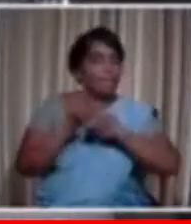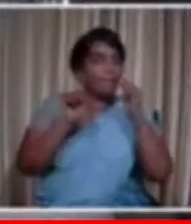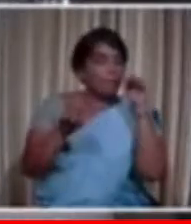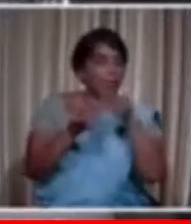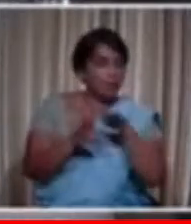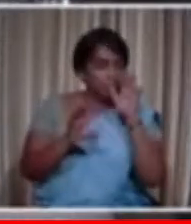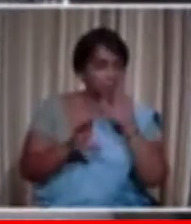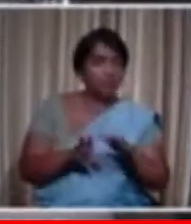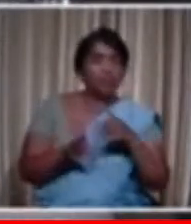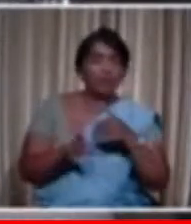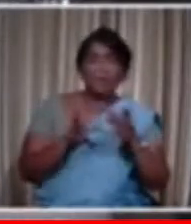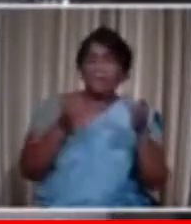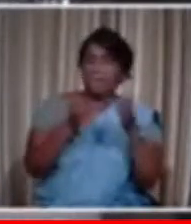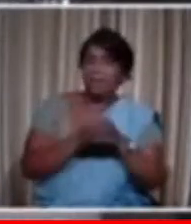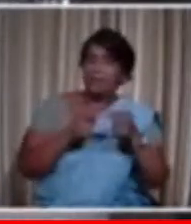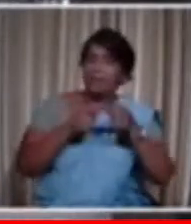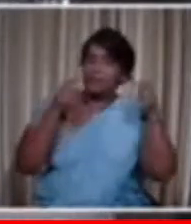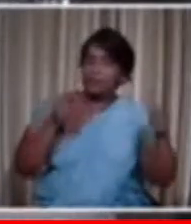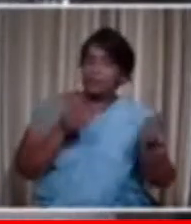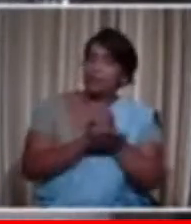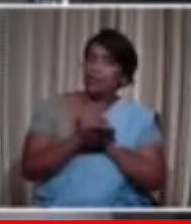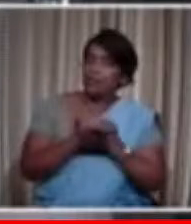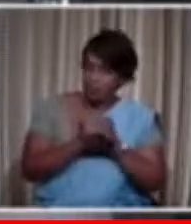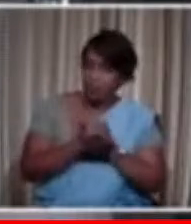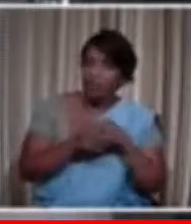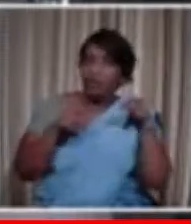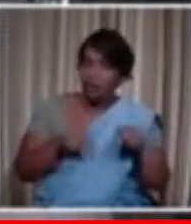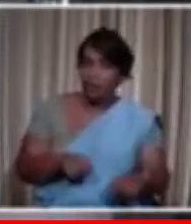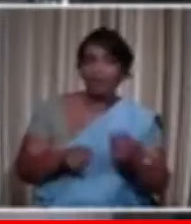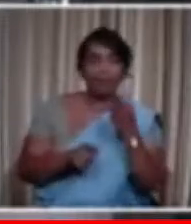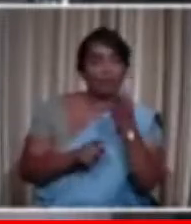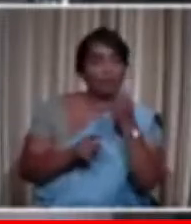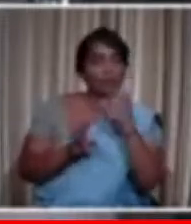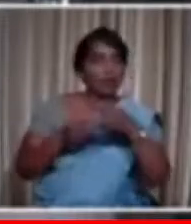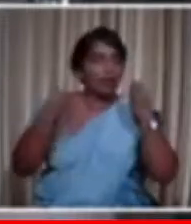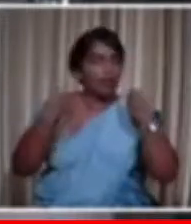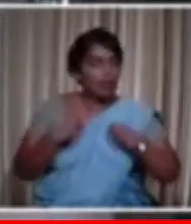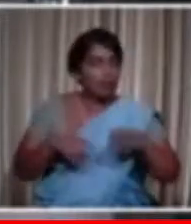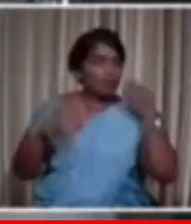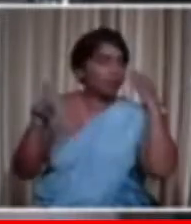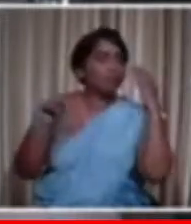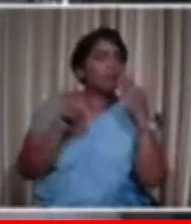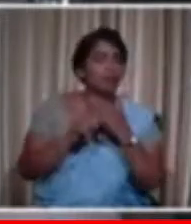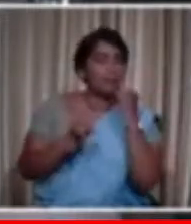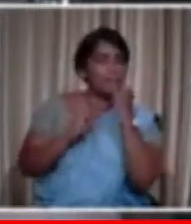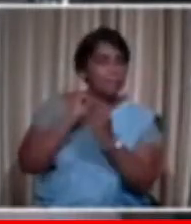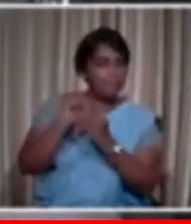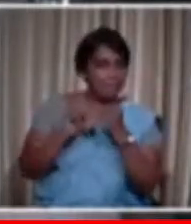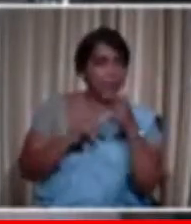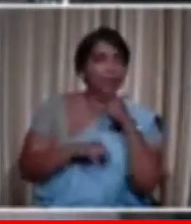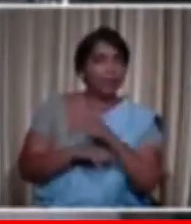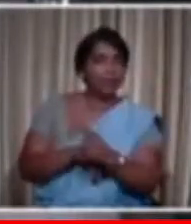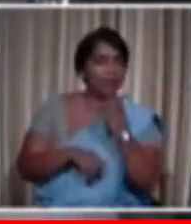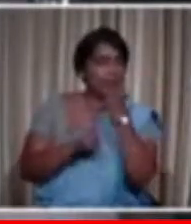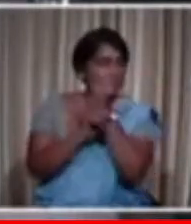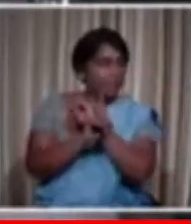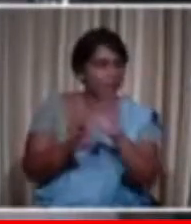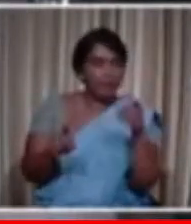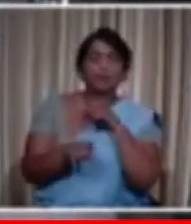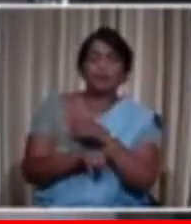ඉන්න මේ පක්ෂ විපක්ෂ හැමෝටම අද මේ ආර්ථිකය කඩාවැටීම පිළිබඳව චෝදනාව එක